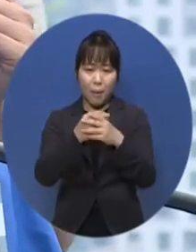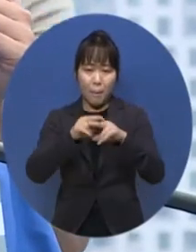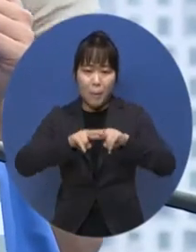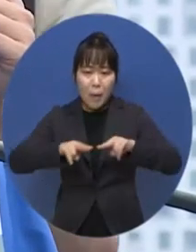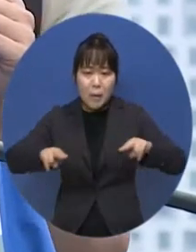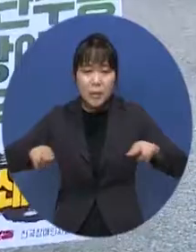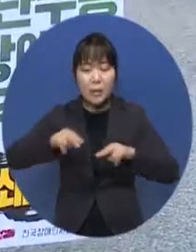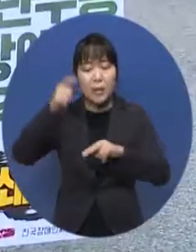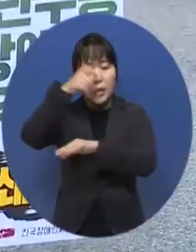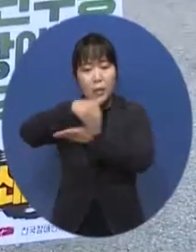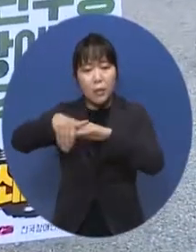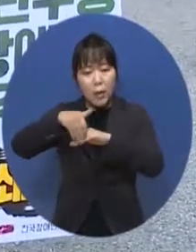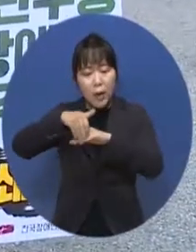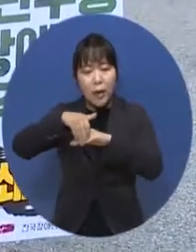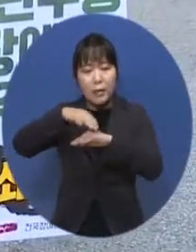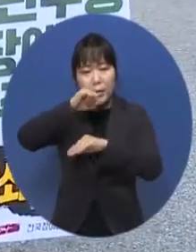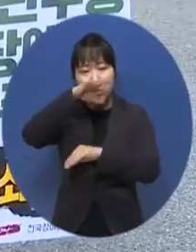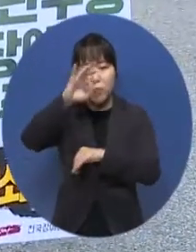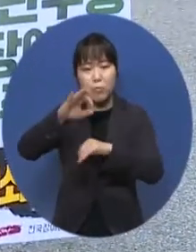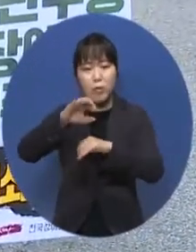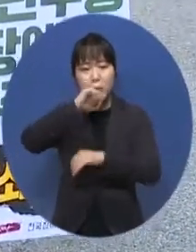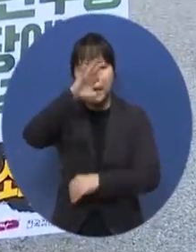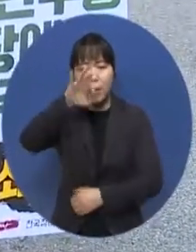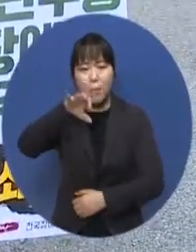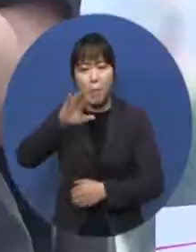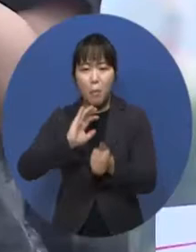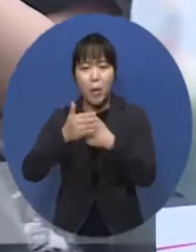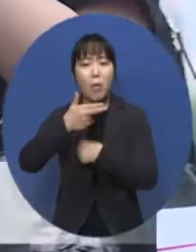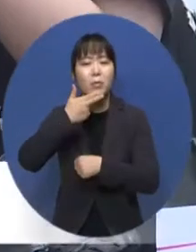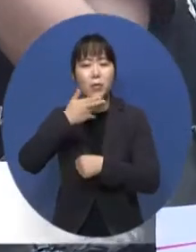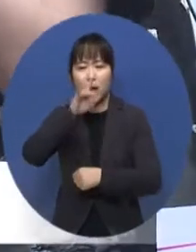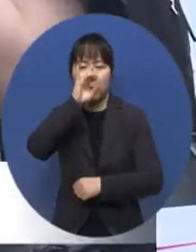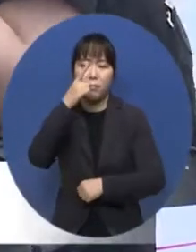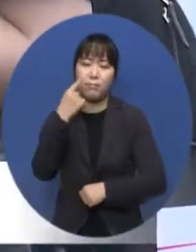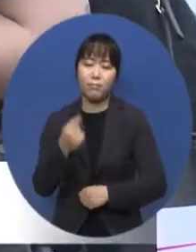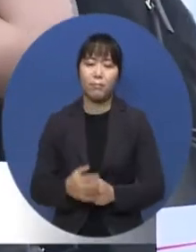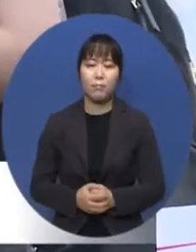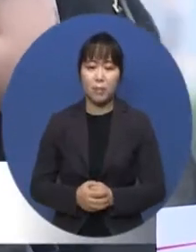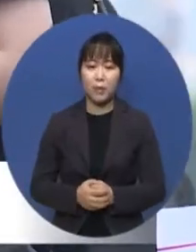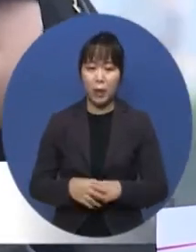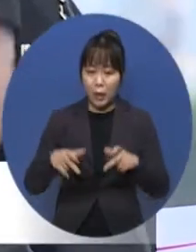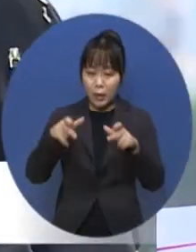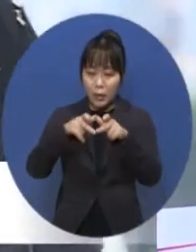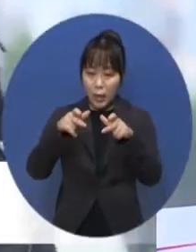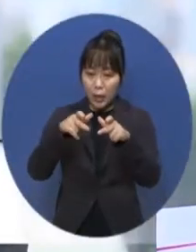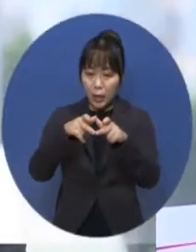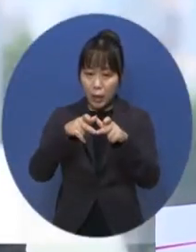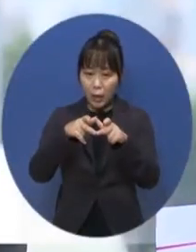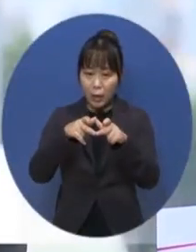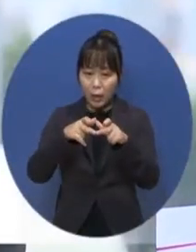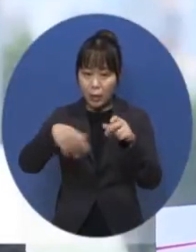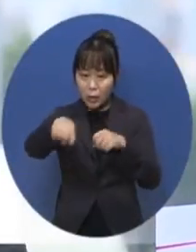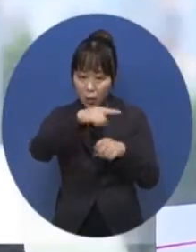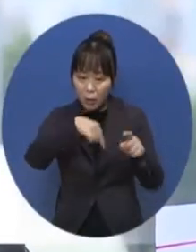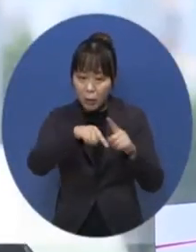보장 없이는 이뤄질 수 없다는 주장입니다. 장애인 중심의 장애등급제 폐지가